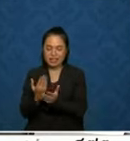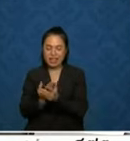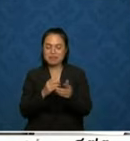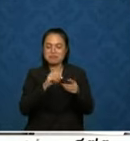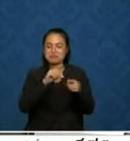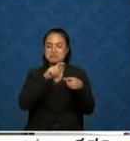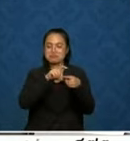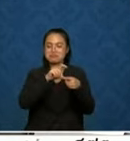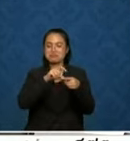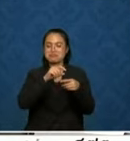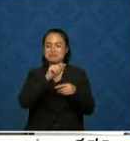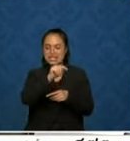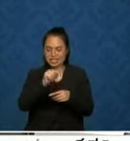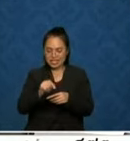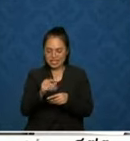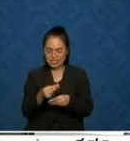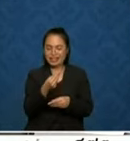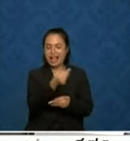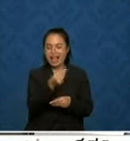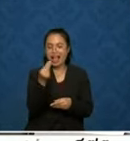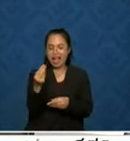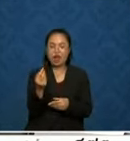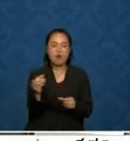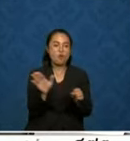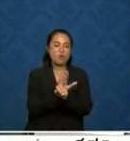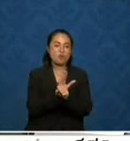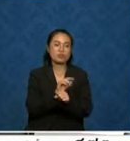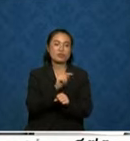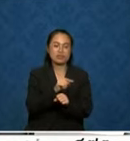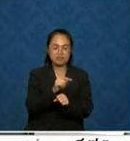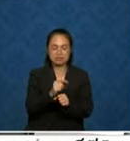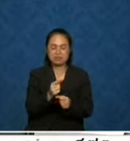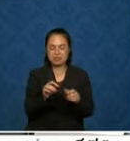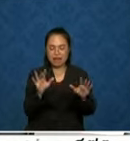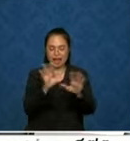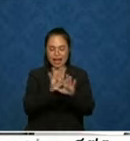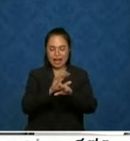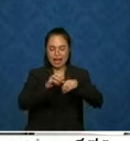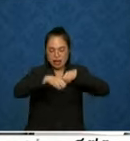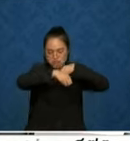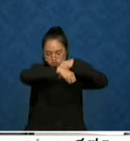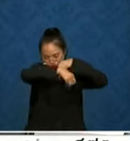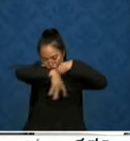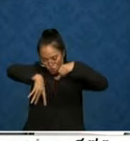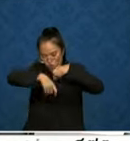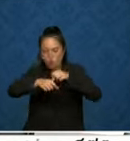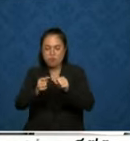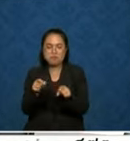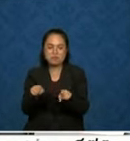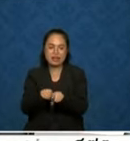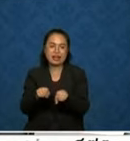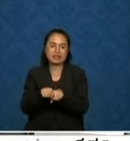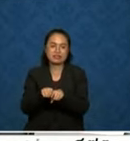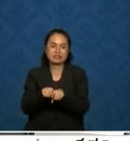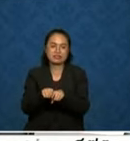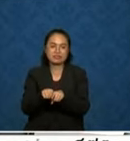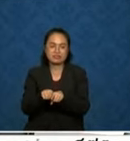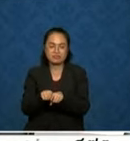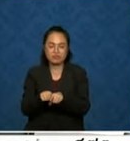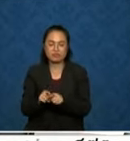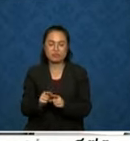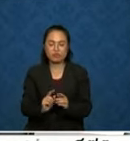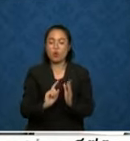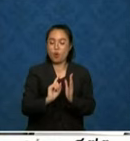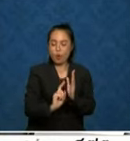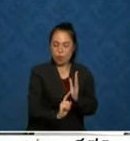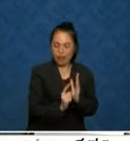คู่นี่ก็เป็นอีกหนึ่งวิธีในการส่งต่อมีดให้กันและกันนะครับคนขายคน